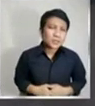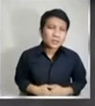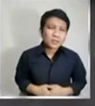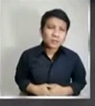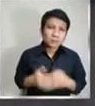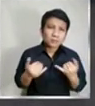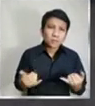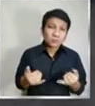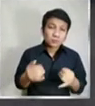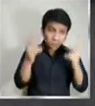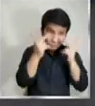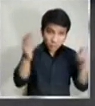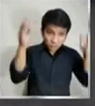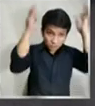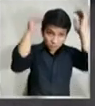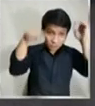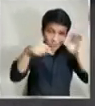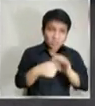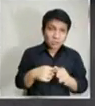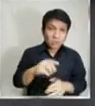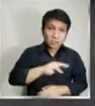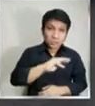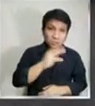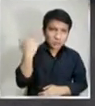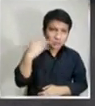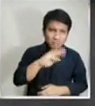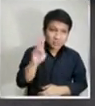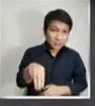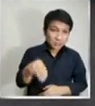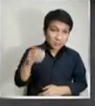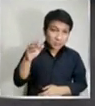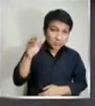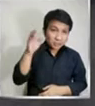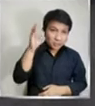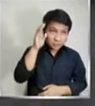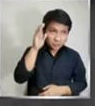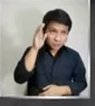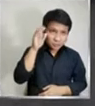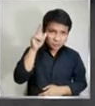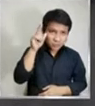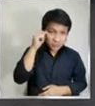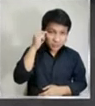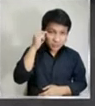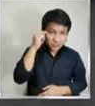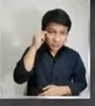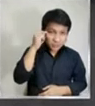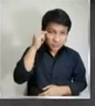Itinalaga ni Pope Francis si dating Manila Archbishop Cardinal Luis Antonio Tagle bilang isa sa mga